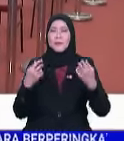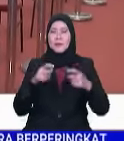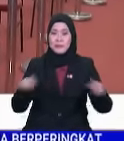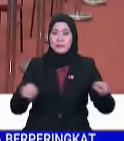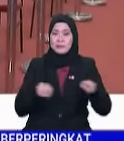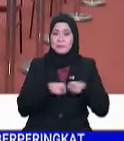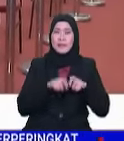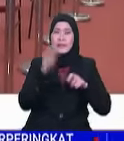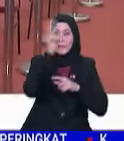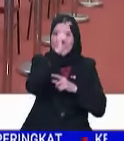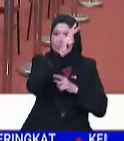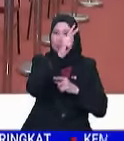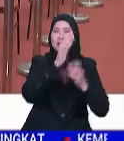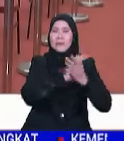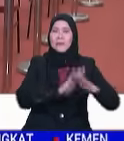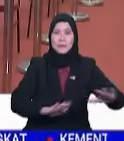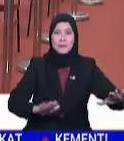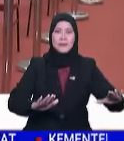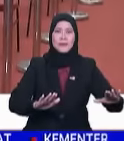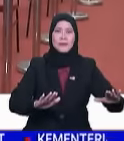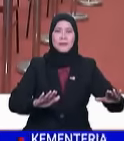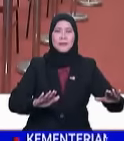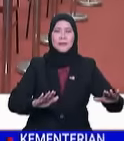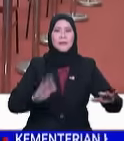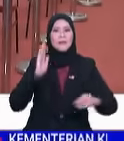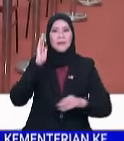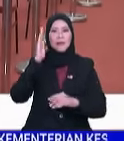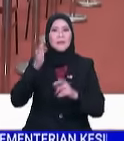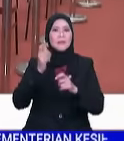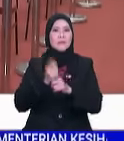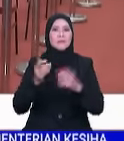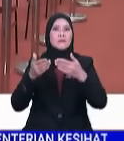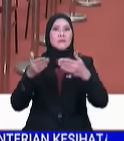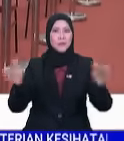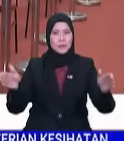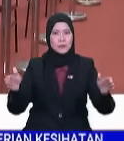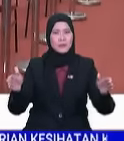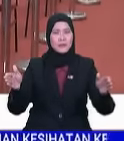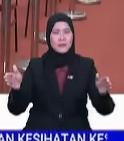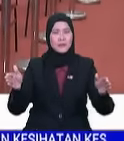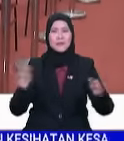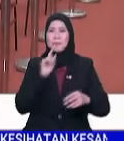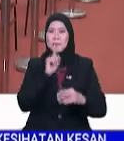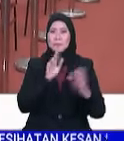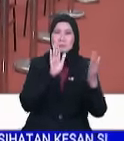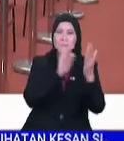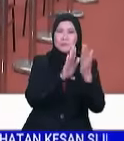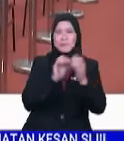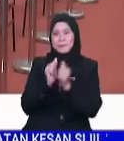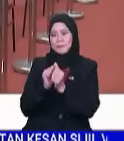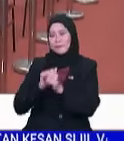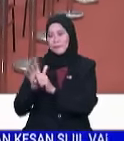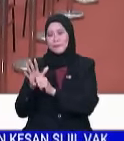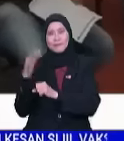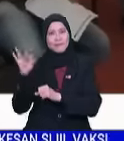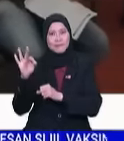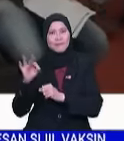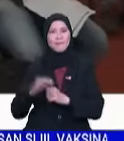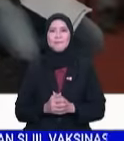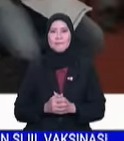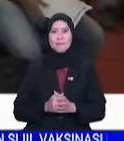kerajaan itu selamat dan juga akan tetap beroperasi walaupun kita berhadapan dengan pandemik COVID-19